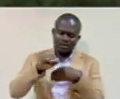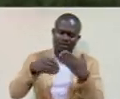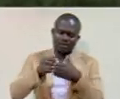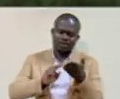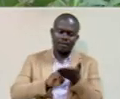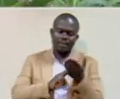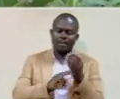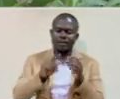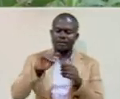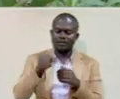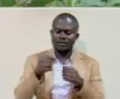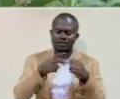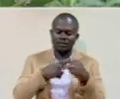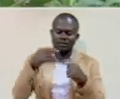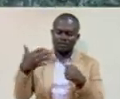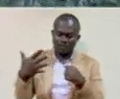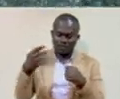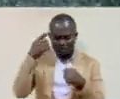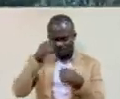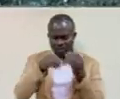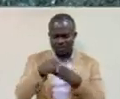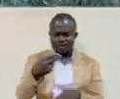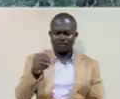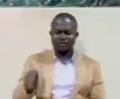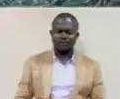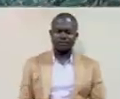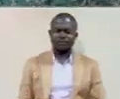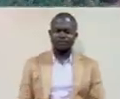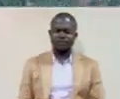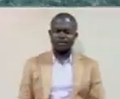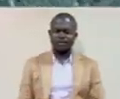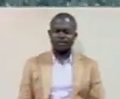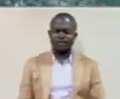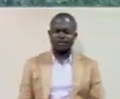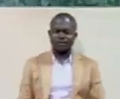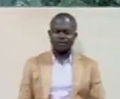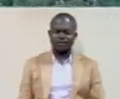75 by'ifumbire kuri hegitari Jean Paul turatsinze I Kigali